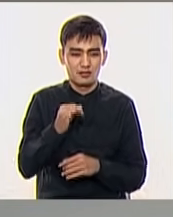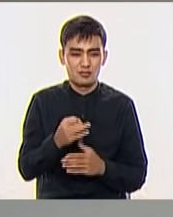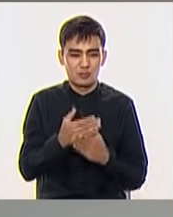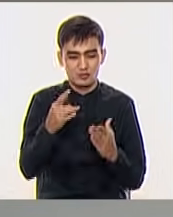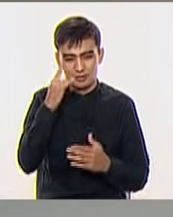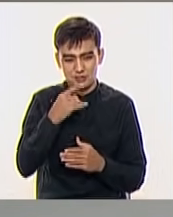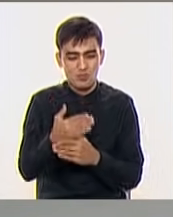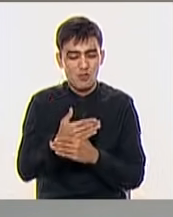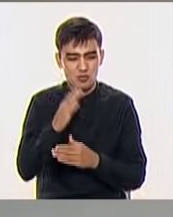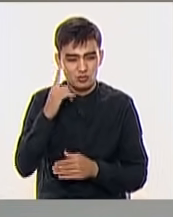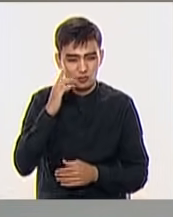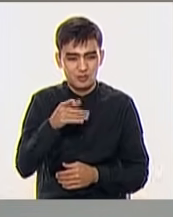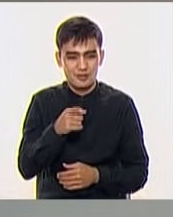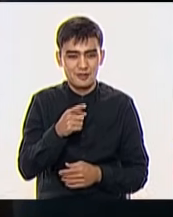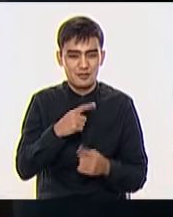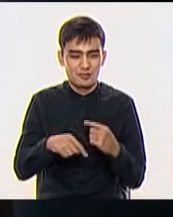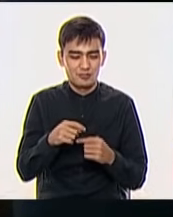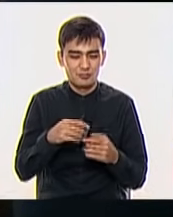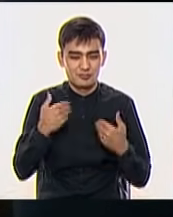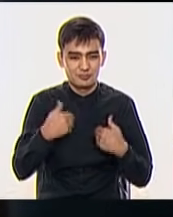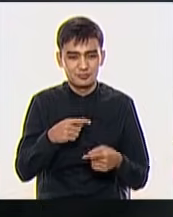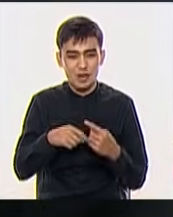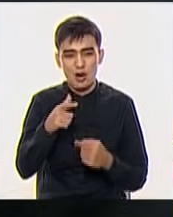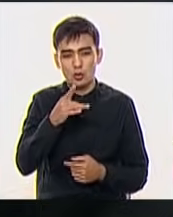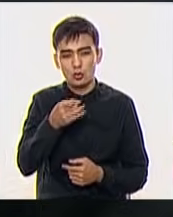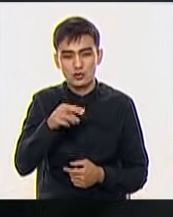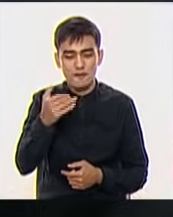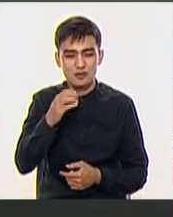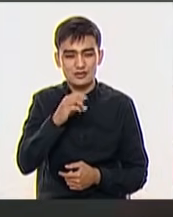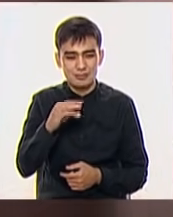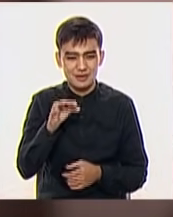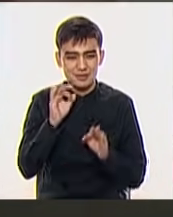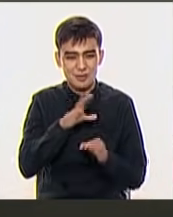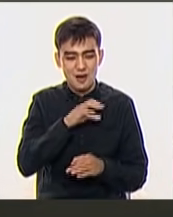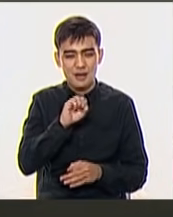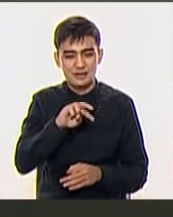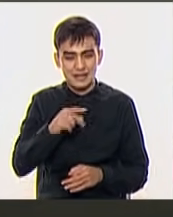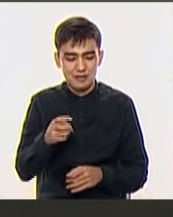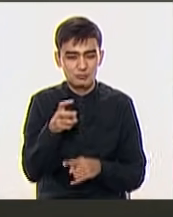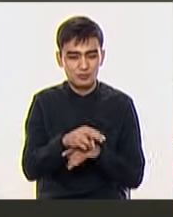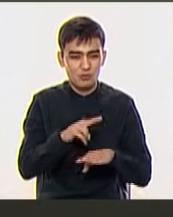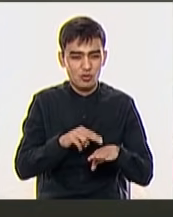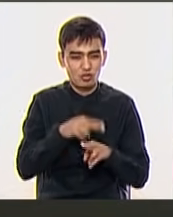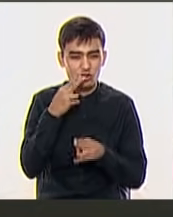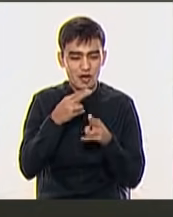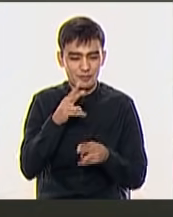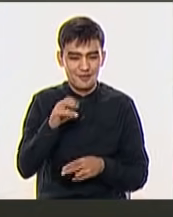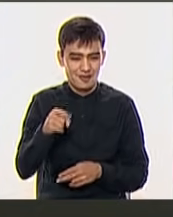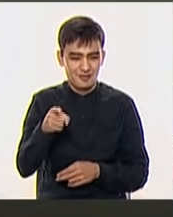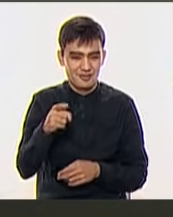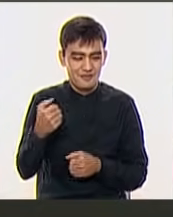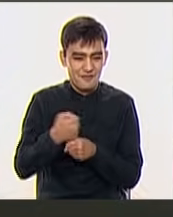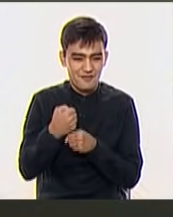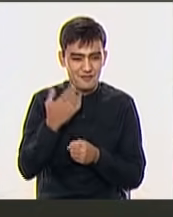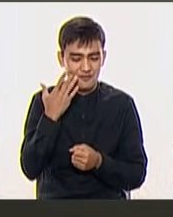государство помогло, чтобы его депортировали в Грузию. Грузинские СМИ сообщают, что Асель уже приходила в полицию с жалобами на угрозы и